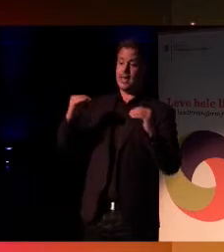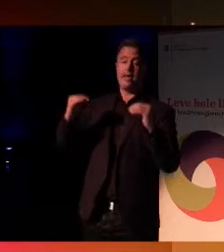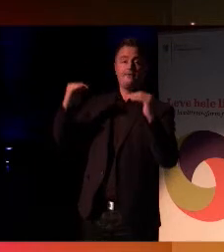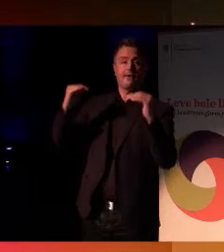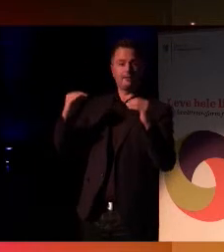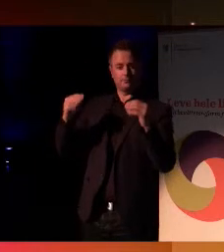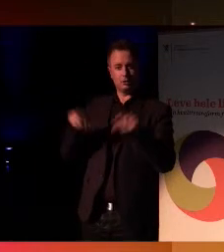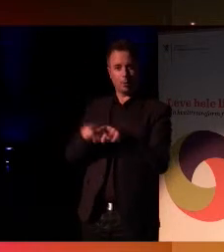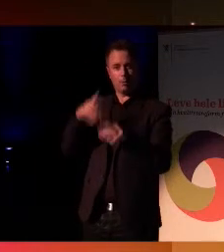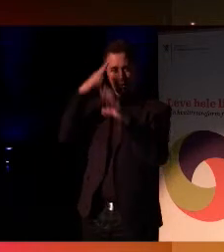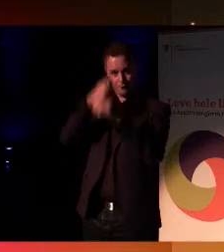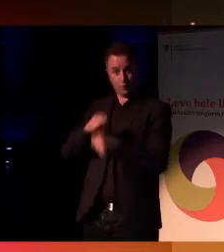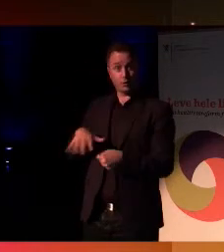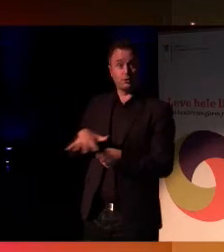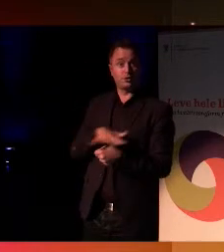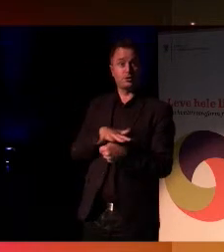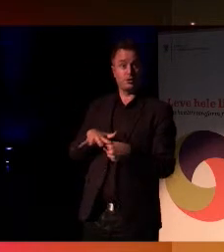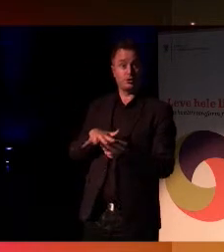fokus, ha